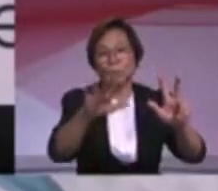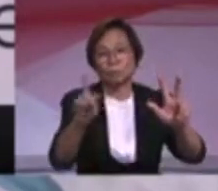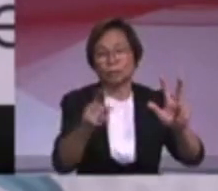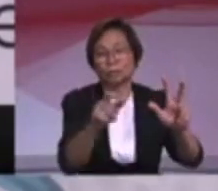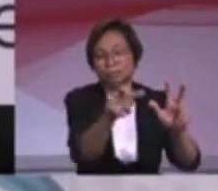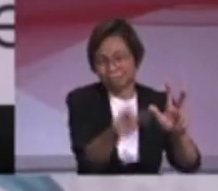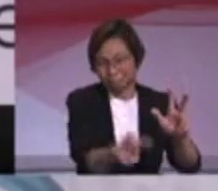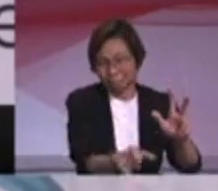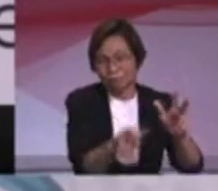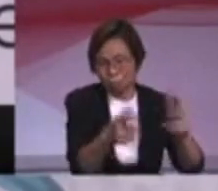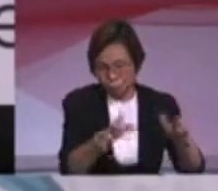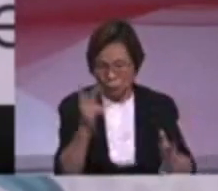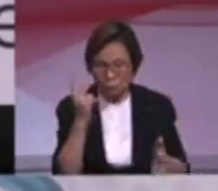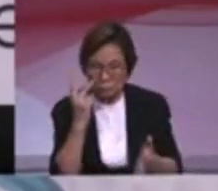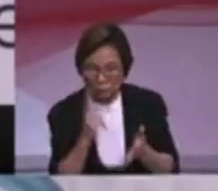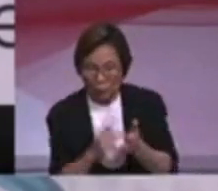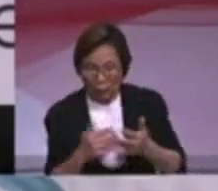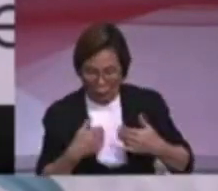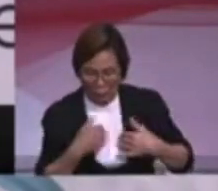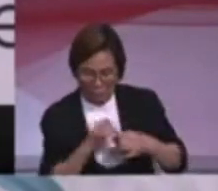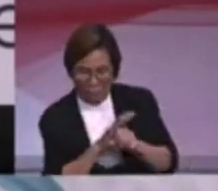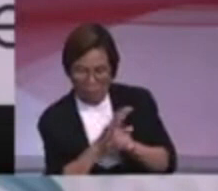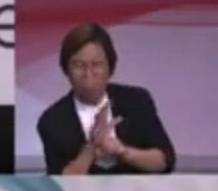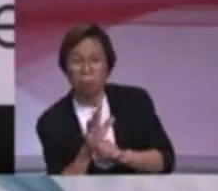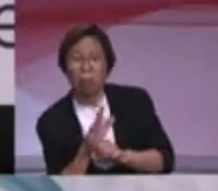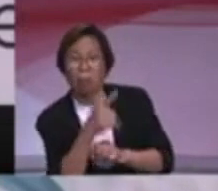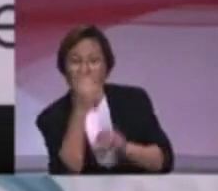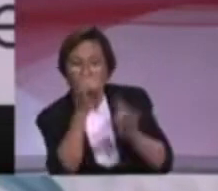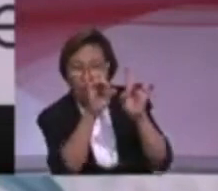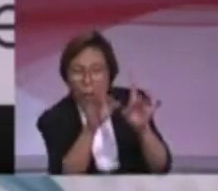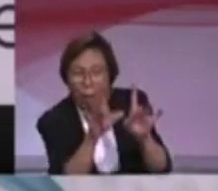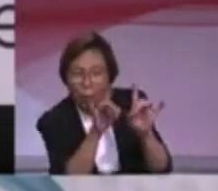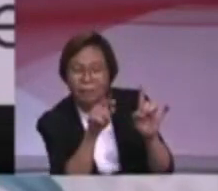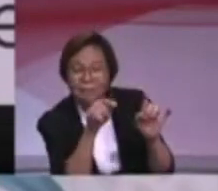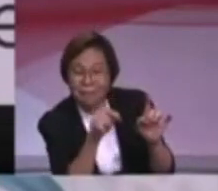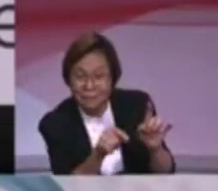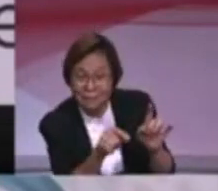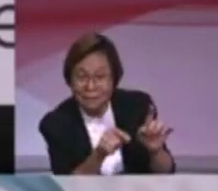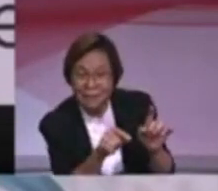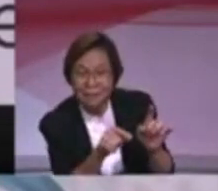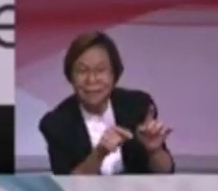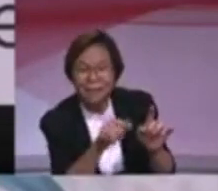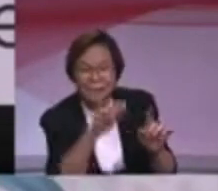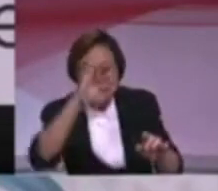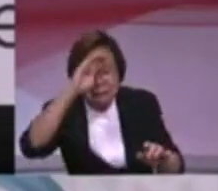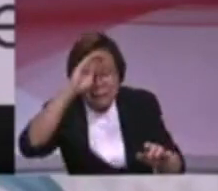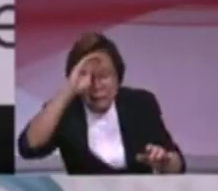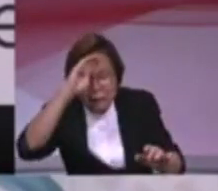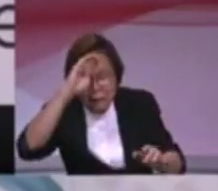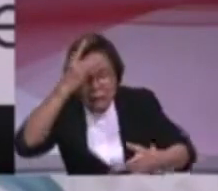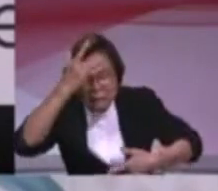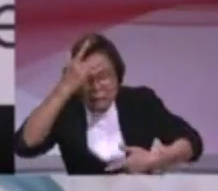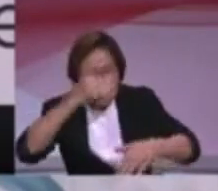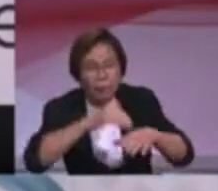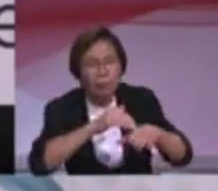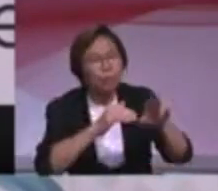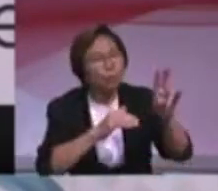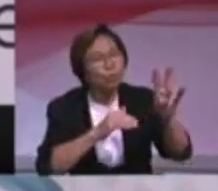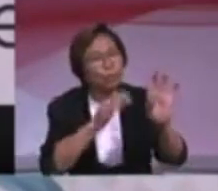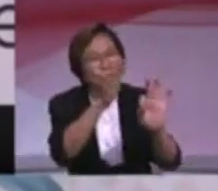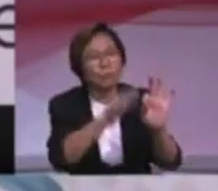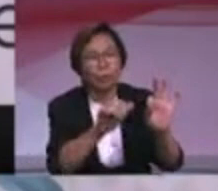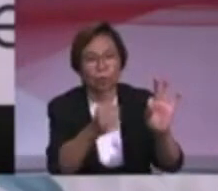30,751 telah dikenal pasti positif COVID-19 hasil saringan individu bergejala pada 29 Oktober